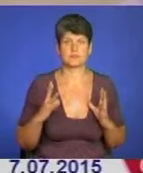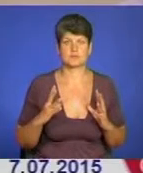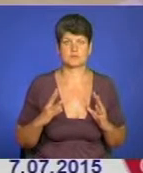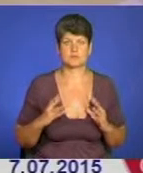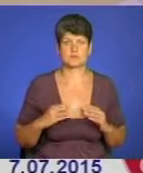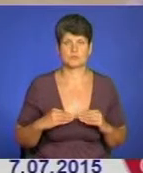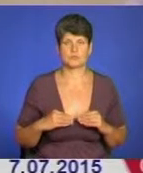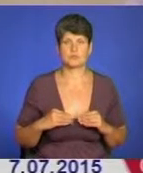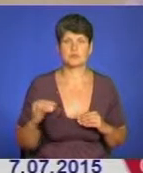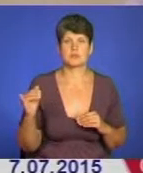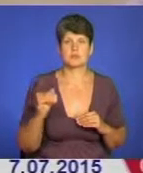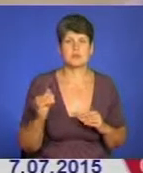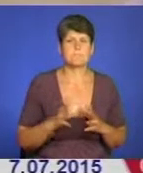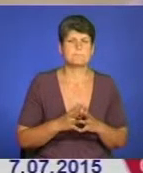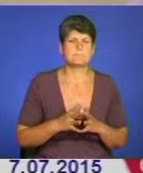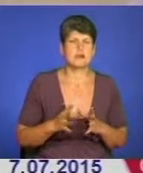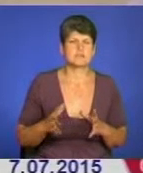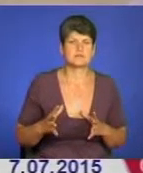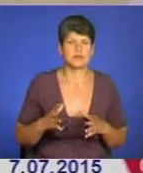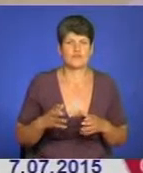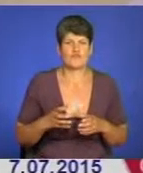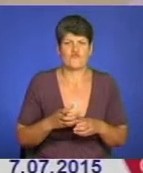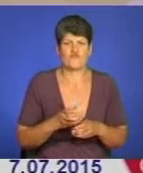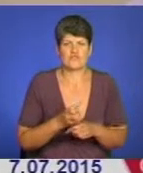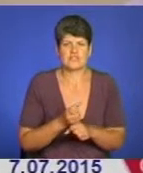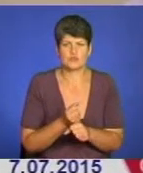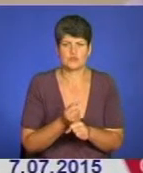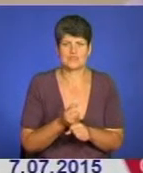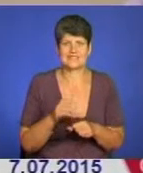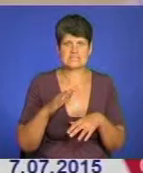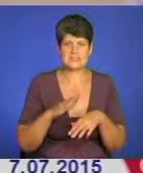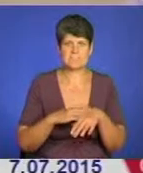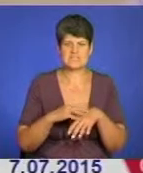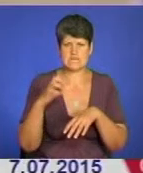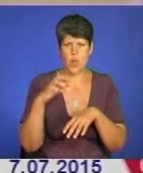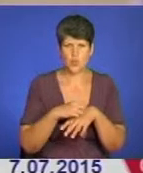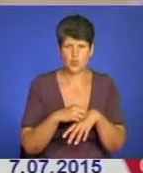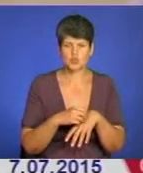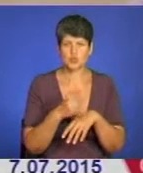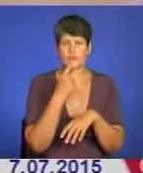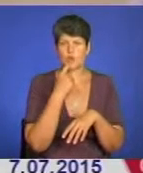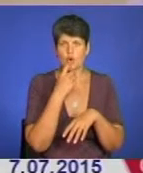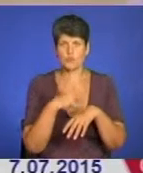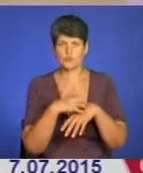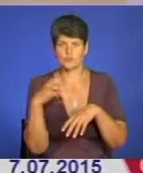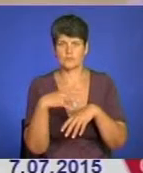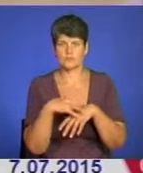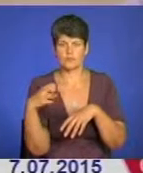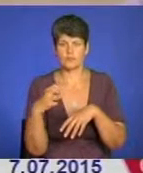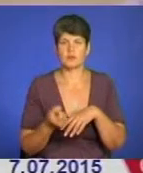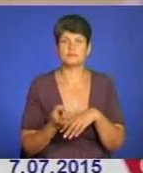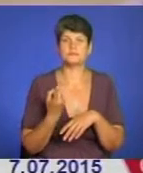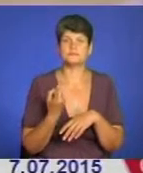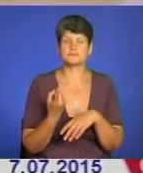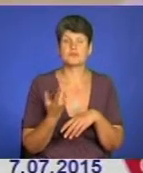заспокоїтися першим ділом і максимально витиснути з місця укусу кров, яка в тому місці з'явилася.